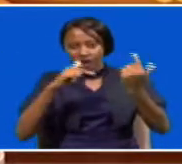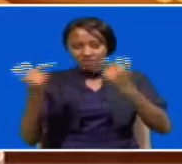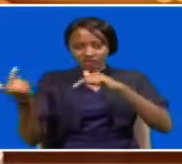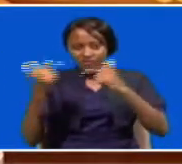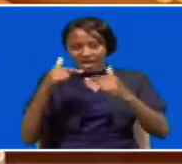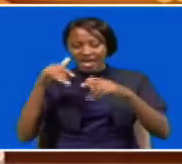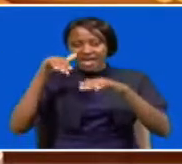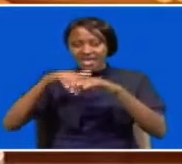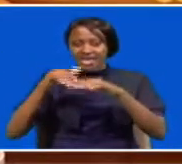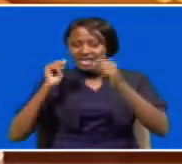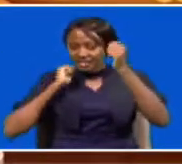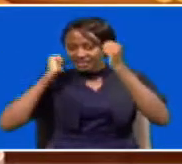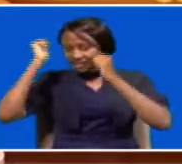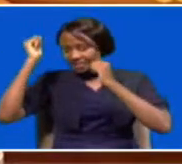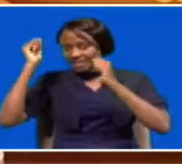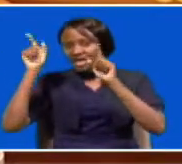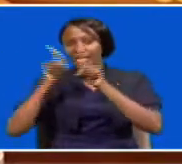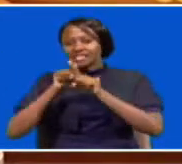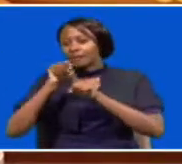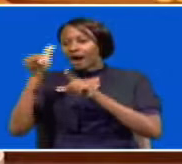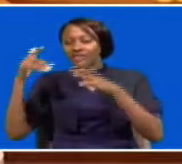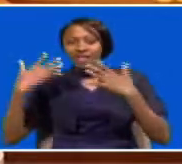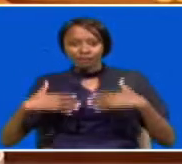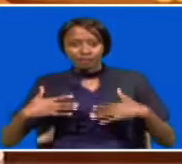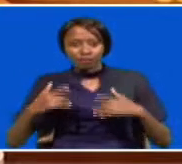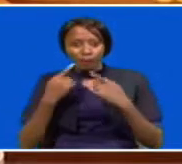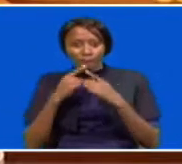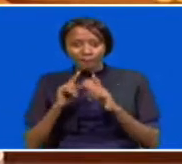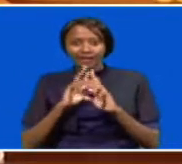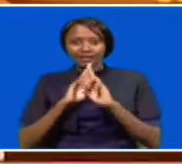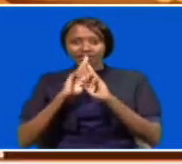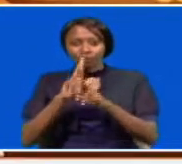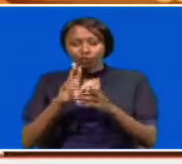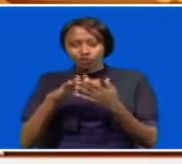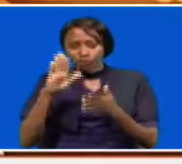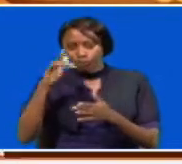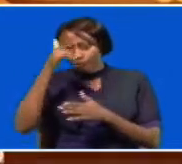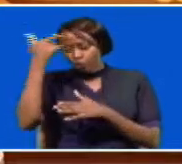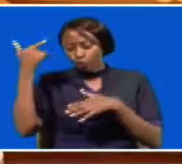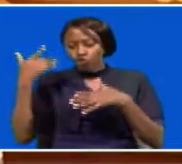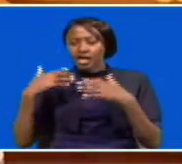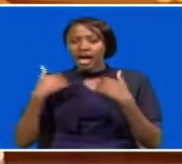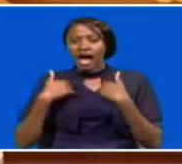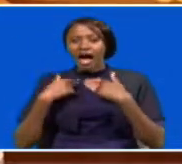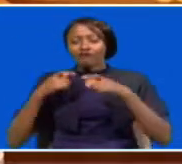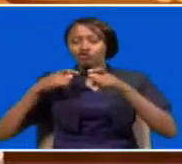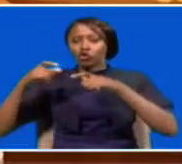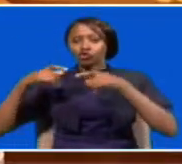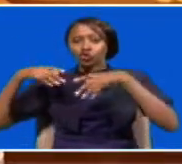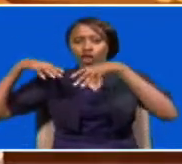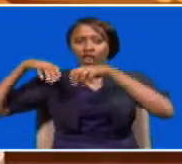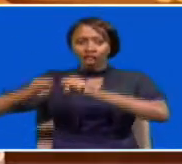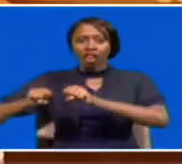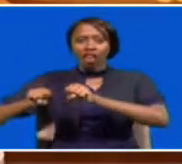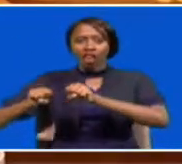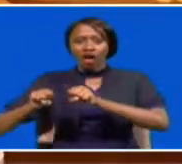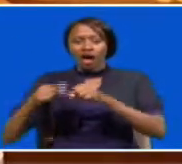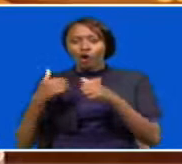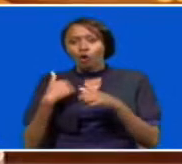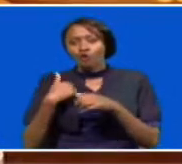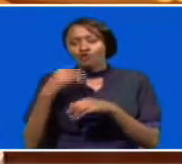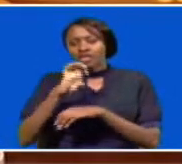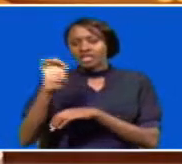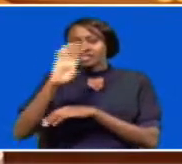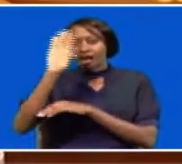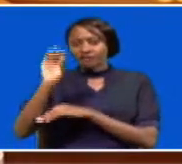ya jeshi la nchi hiyo. Na kama anavyoarifu mwanahabari wetu Jeff Kirui, mamlaka ya uhusiano wa maendeleo baina ya mataifa ya Afrika